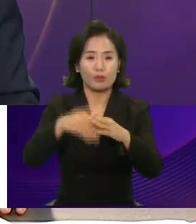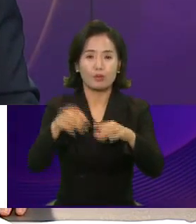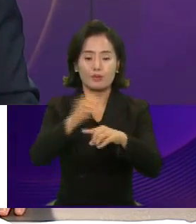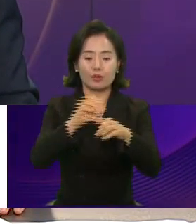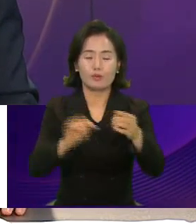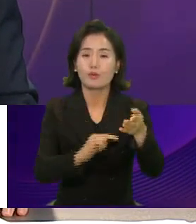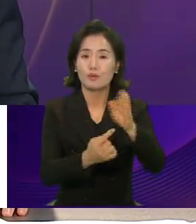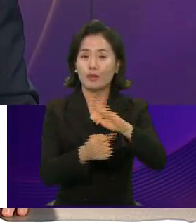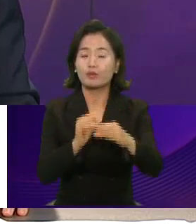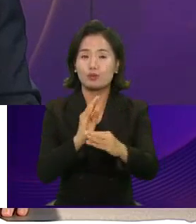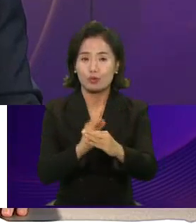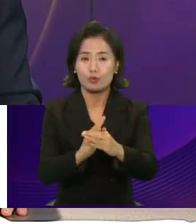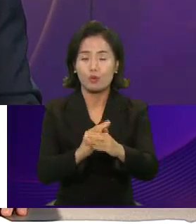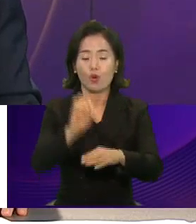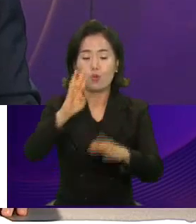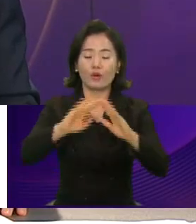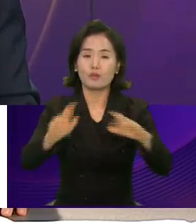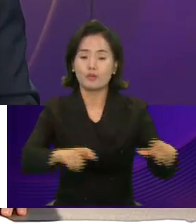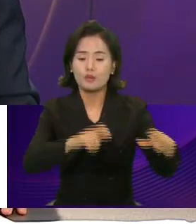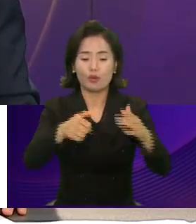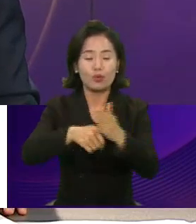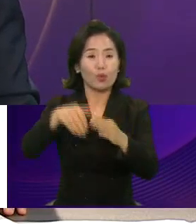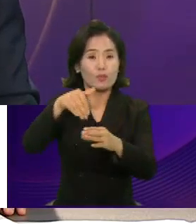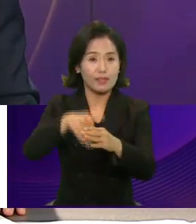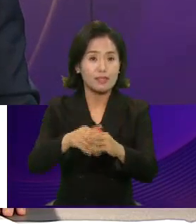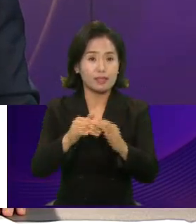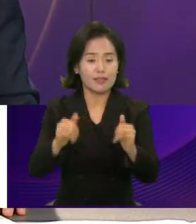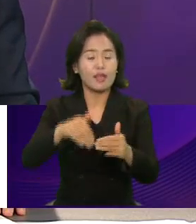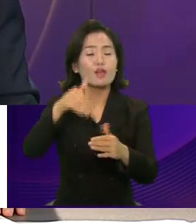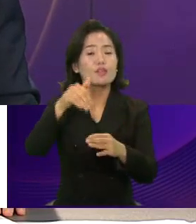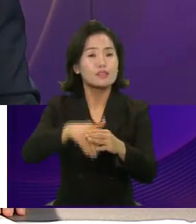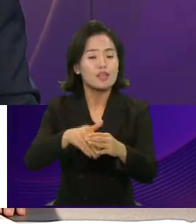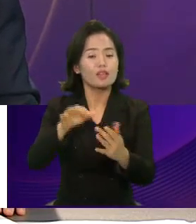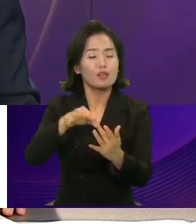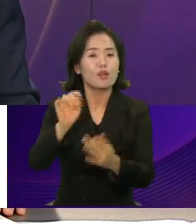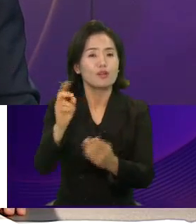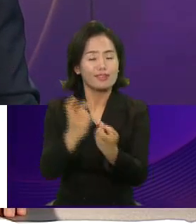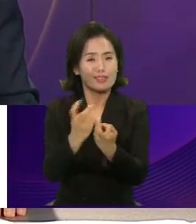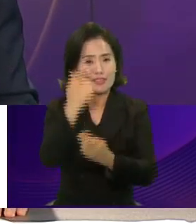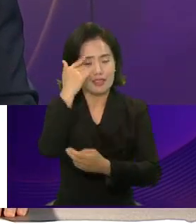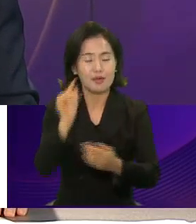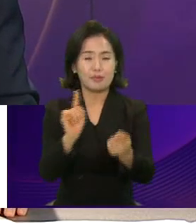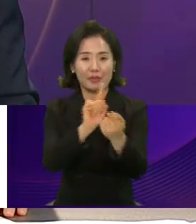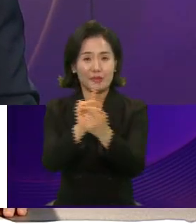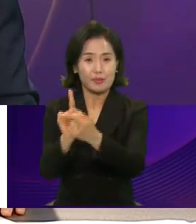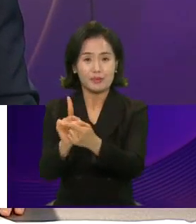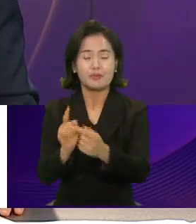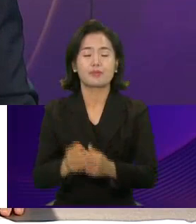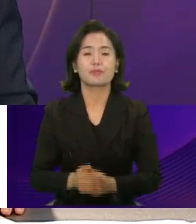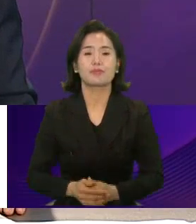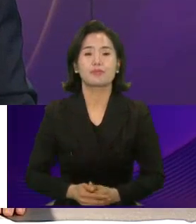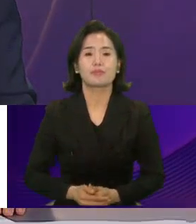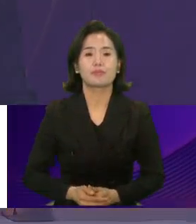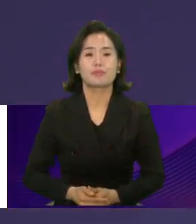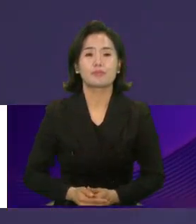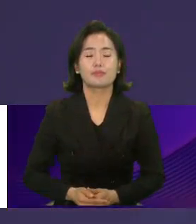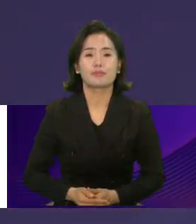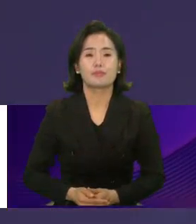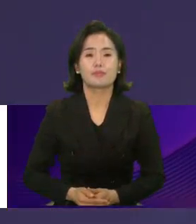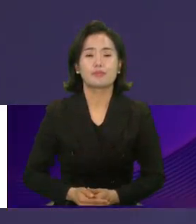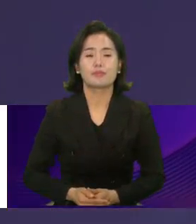최고의 사전 투표율을 기록하고 있는데요. 광주 전남 유권자들의 선택은 어떻을까 만나보겠습니다.